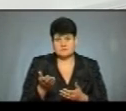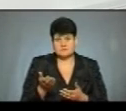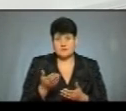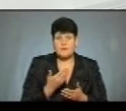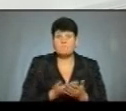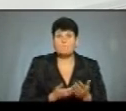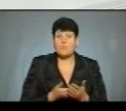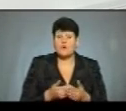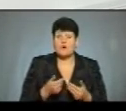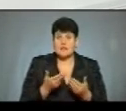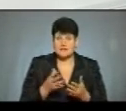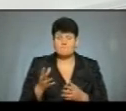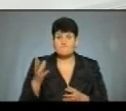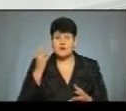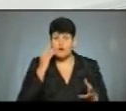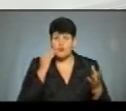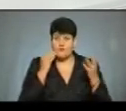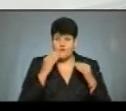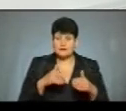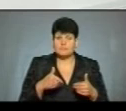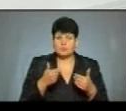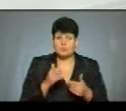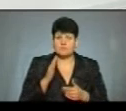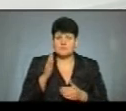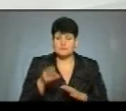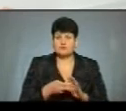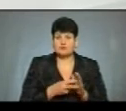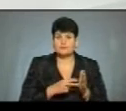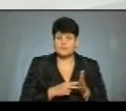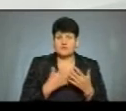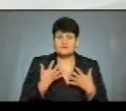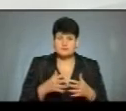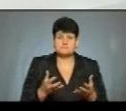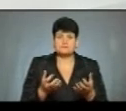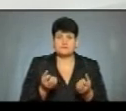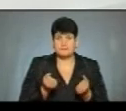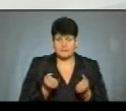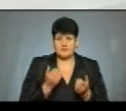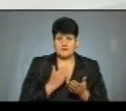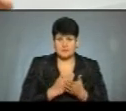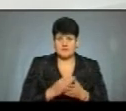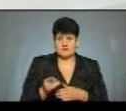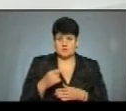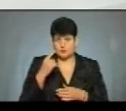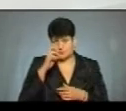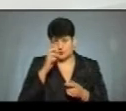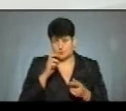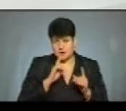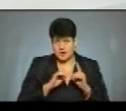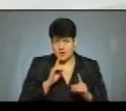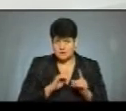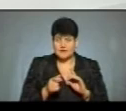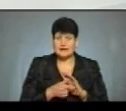пораду врахувати пропозицію по перспективному плані, який вже прийнятий є Тернопільською обласною радою